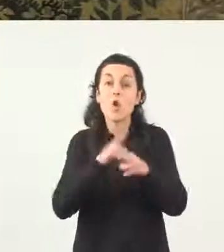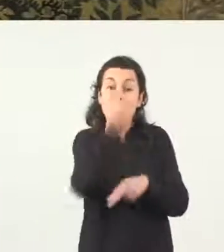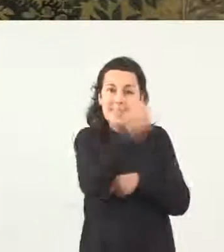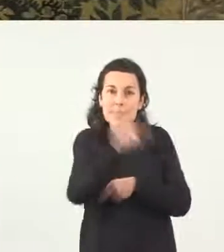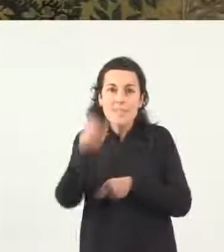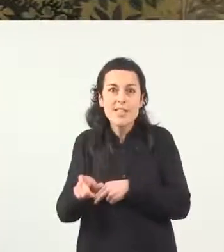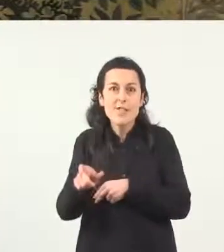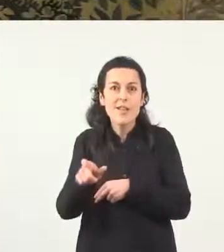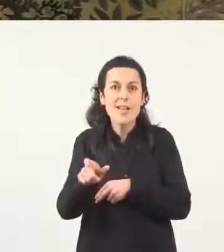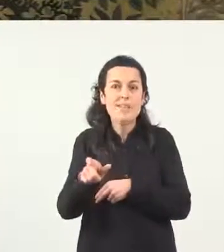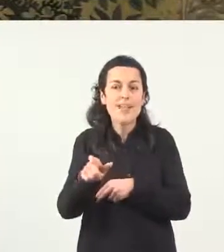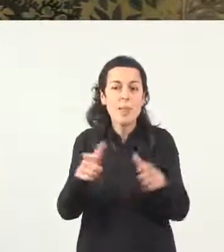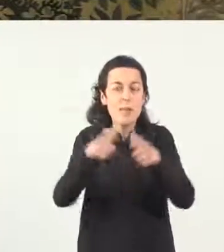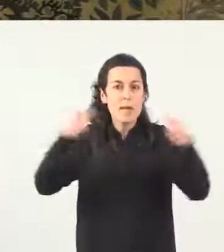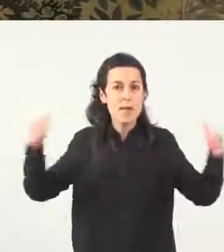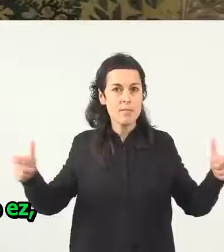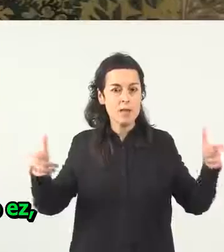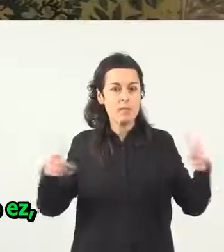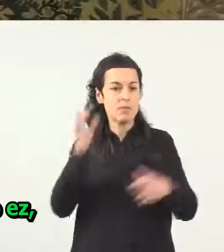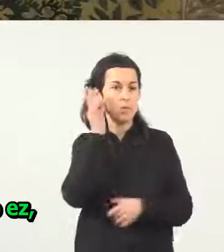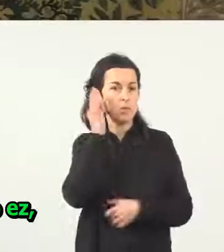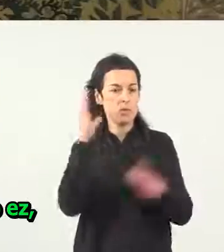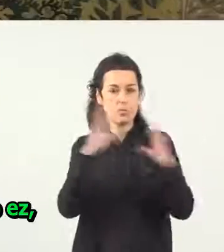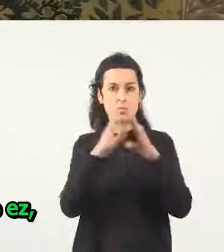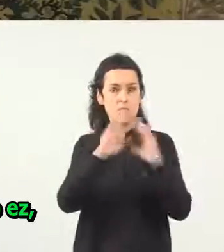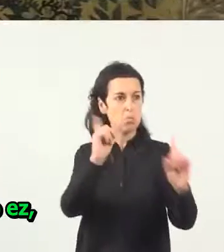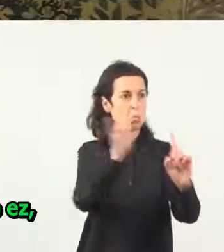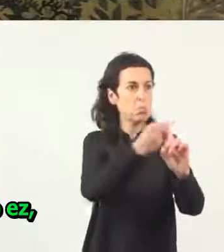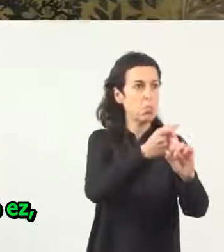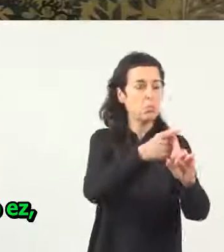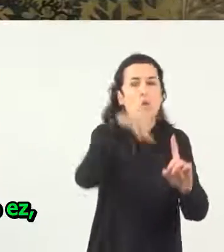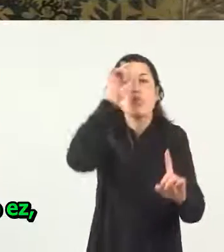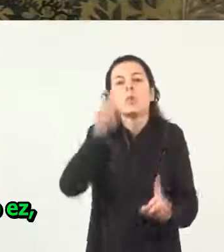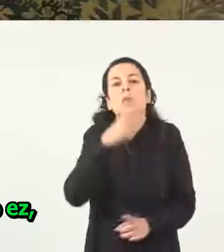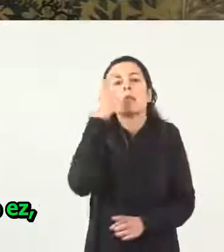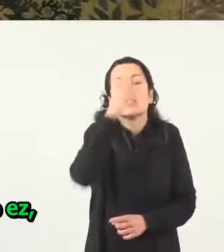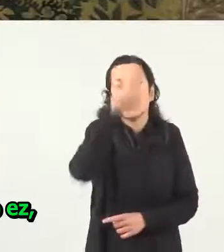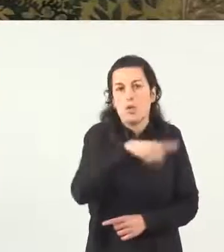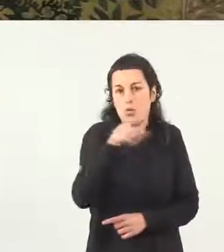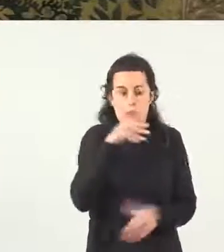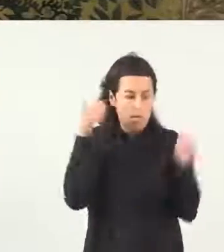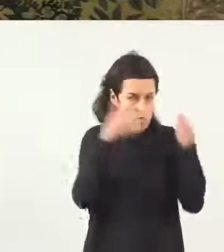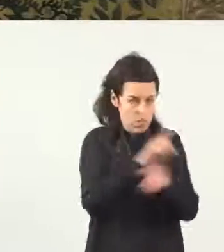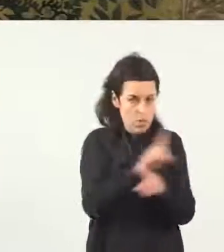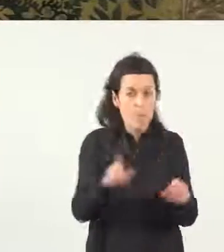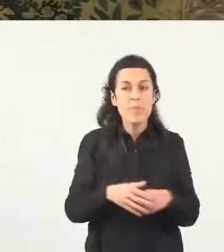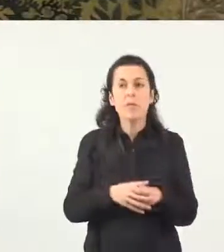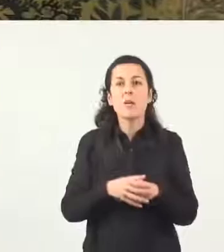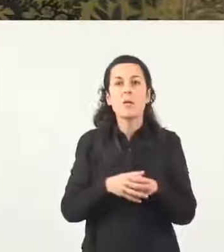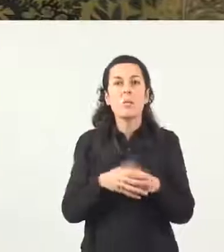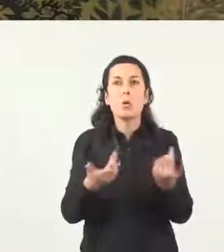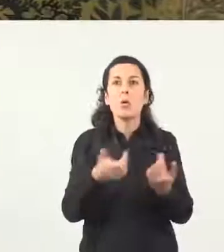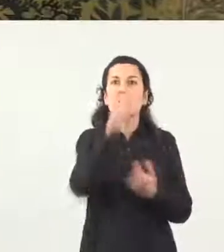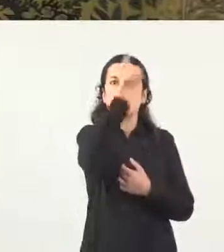ja identifikatzen ditugu emakume feminista batzuk, interesgarriak izan daitezkenak ala ez, ez nahi sartuko horretan, baina gauza